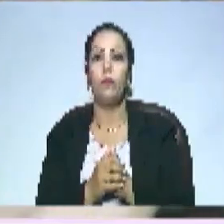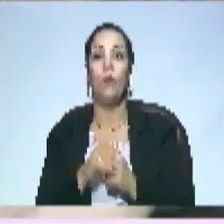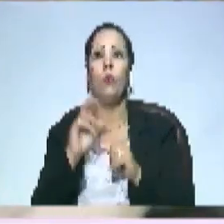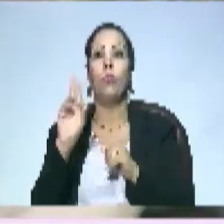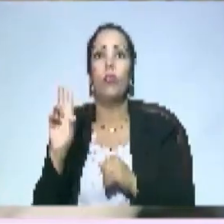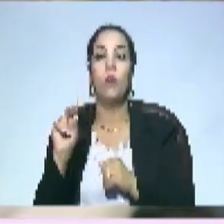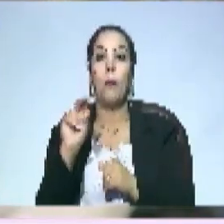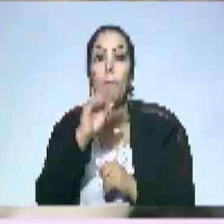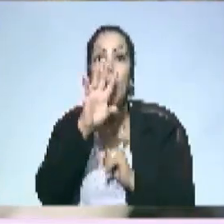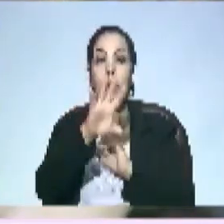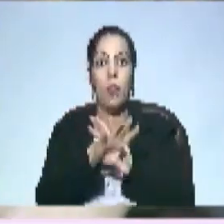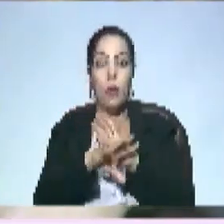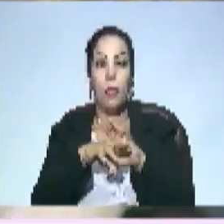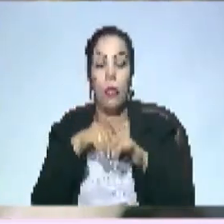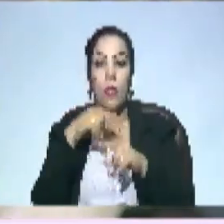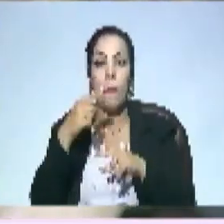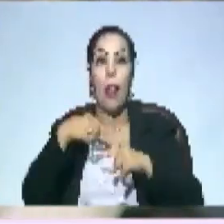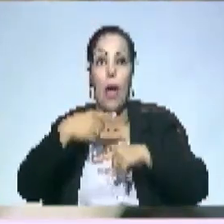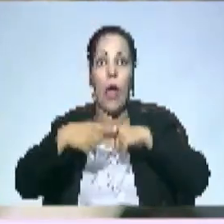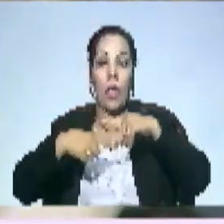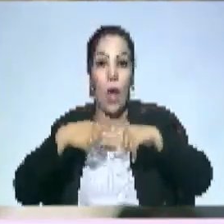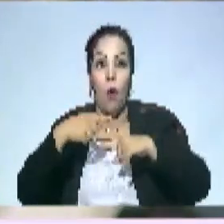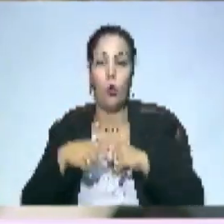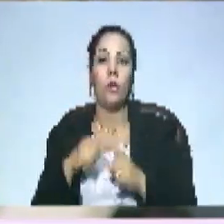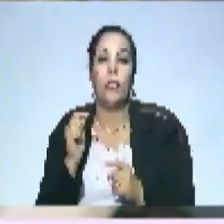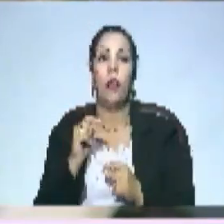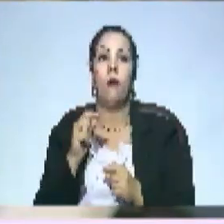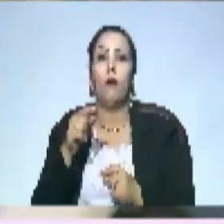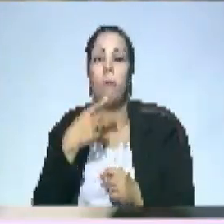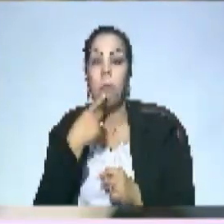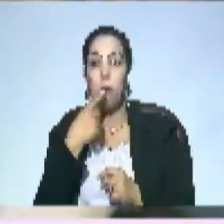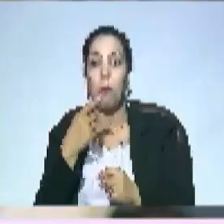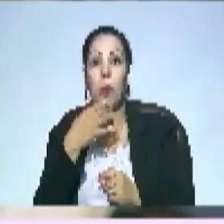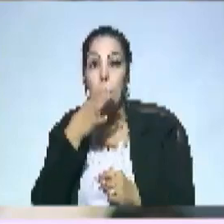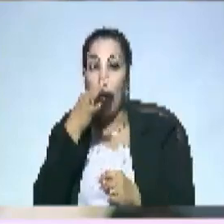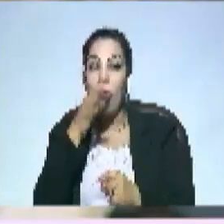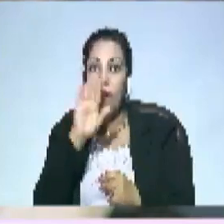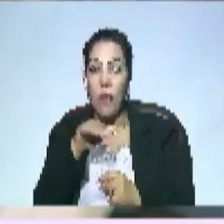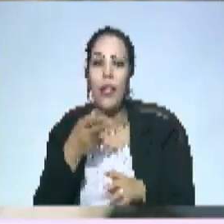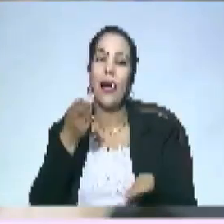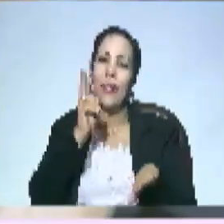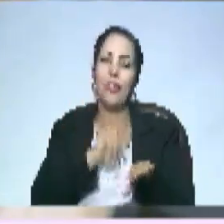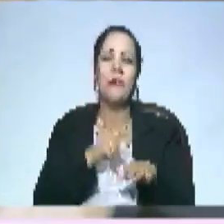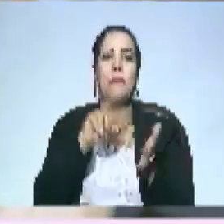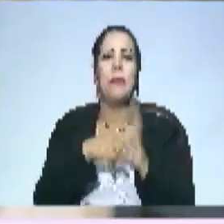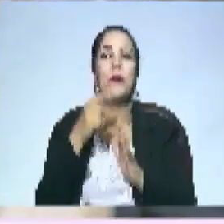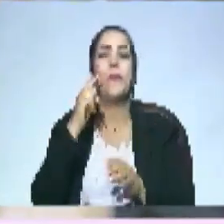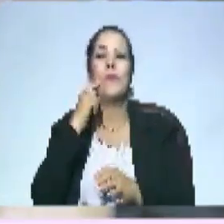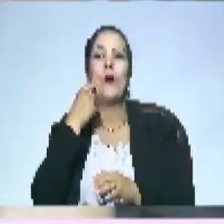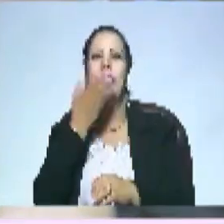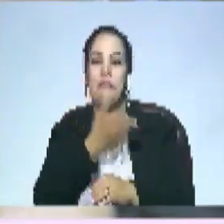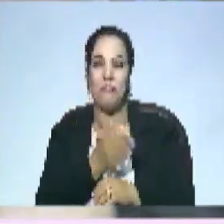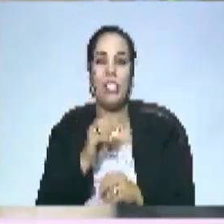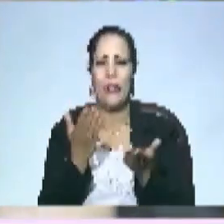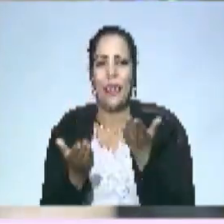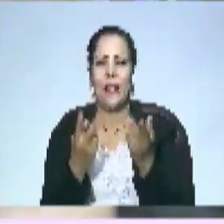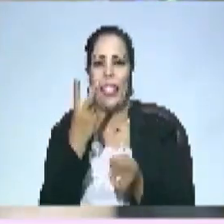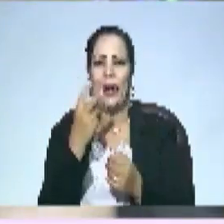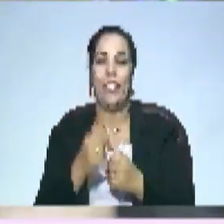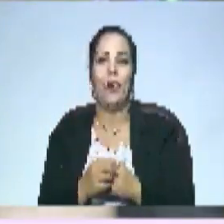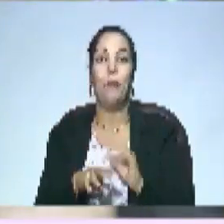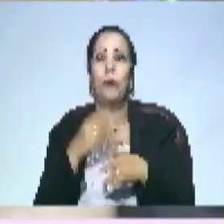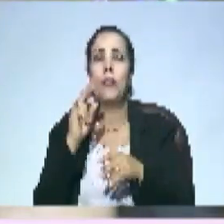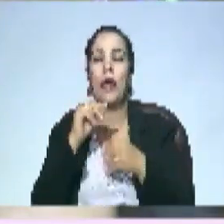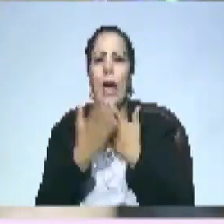وزي ما هنعمل الكانالوني الحادق هنعمل الكانالوني الحلو، وهيبقى